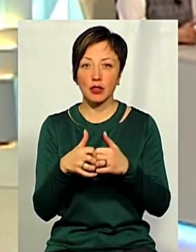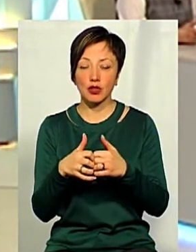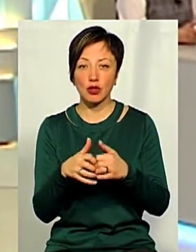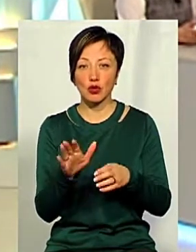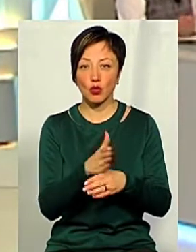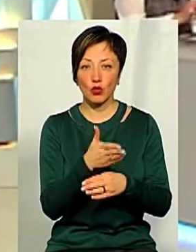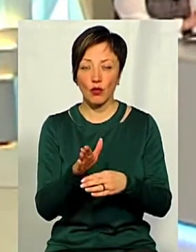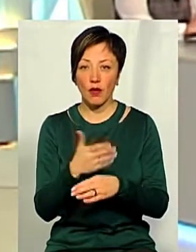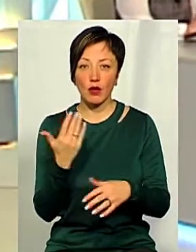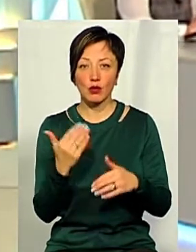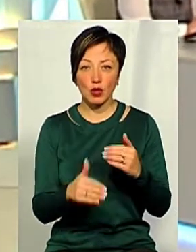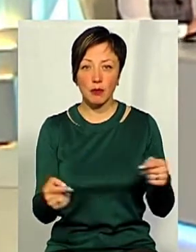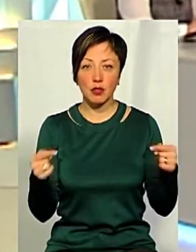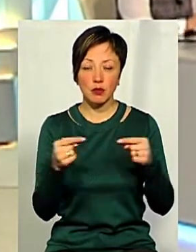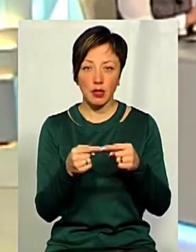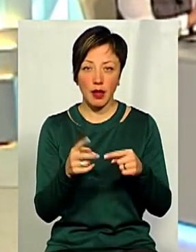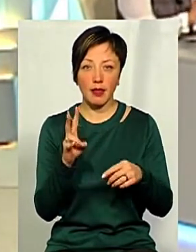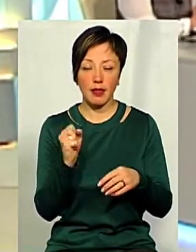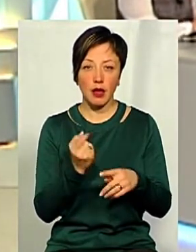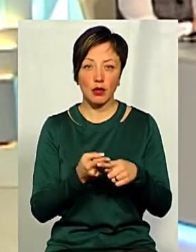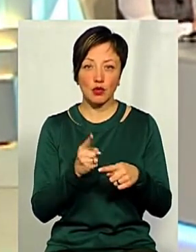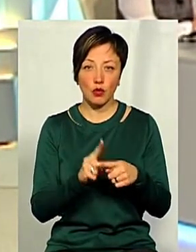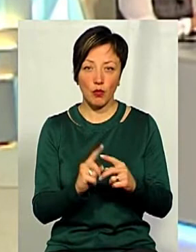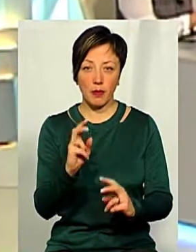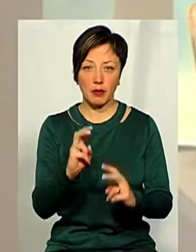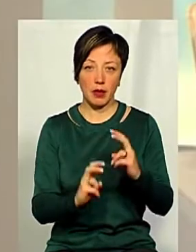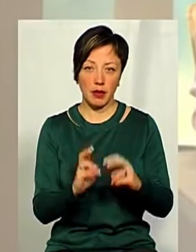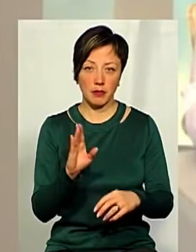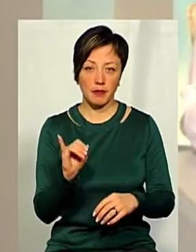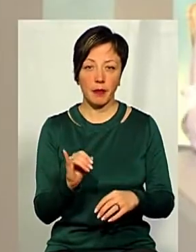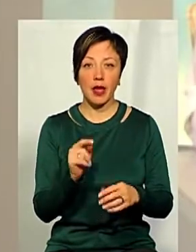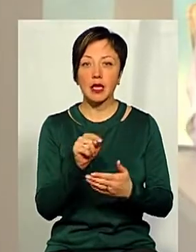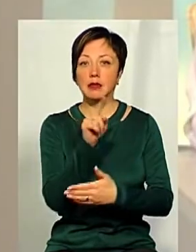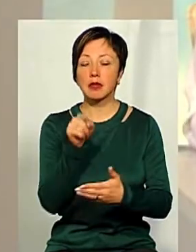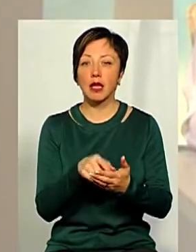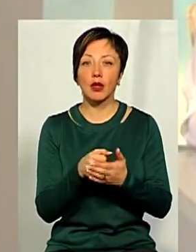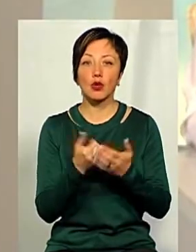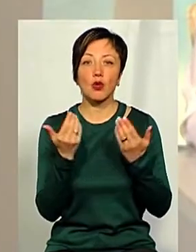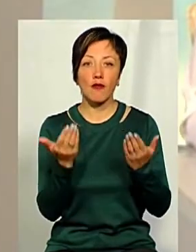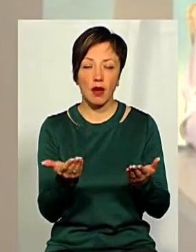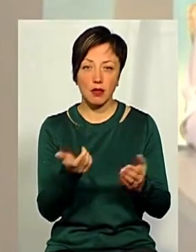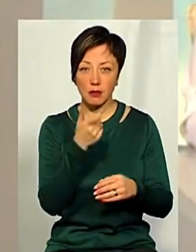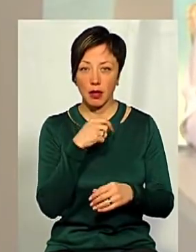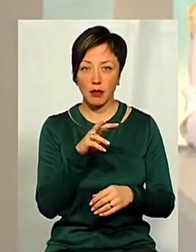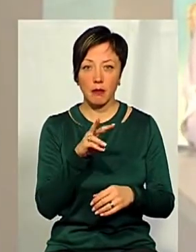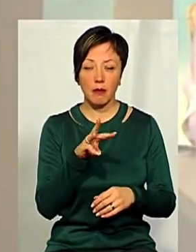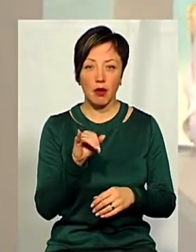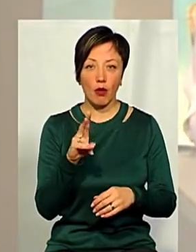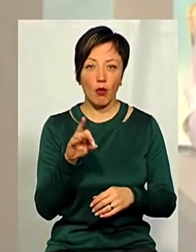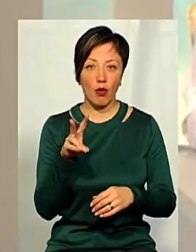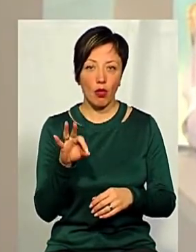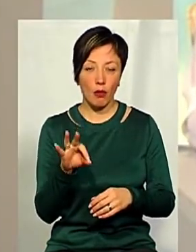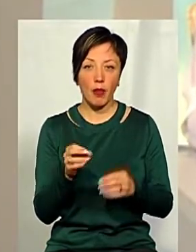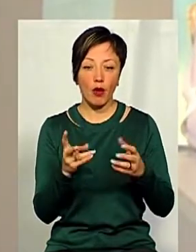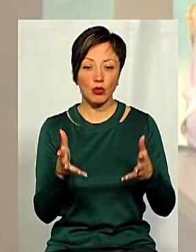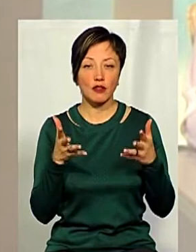механічне сортування вже безпосередньо на цьому підприємстві. Тоді запитання до вас, пане Миколо. Очевидно, що